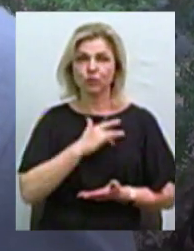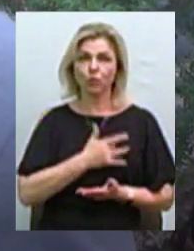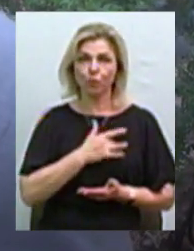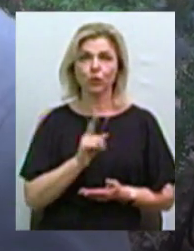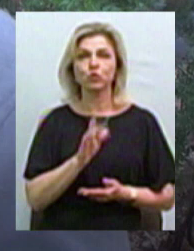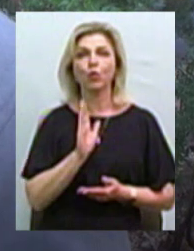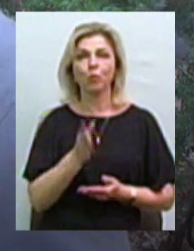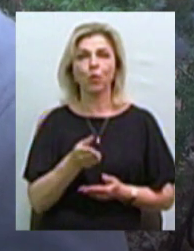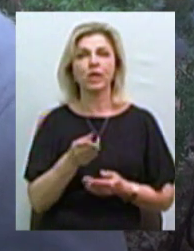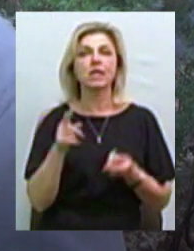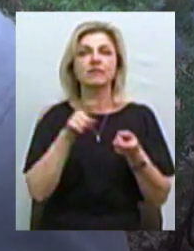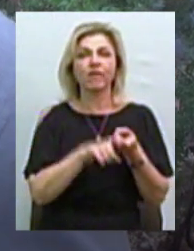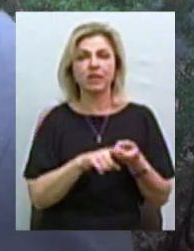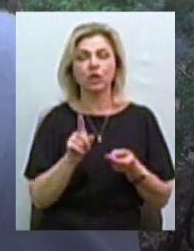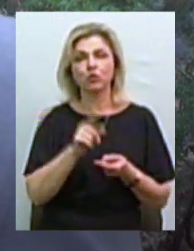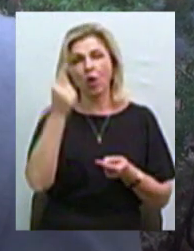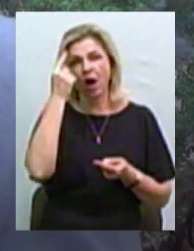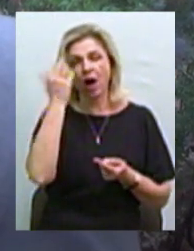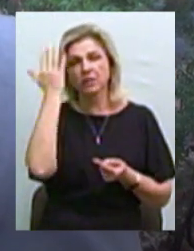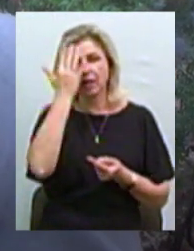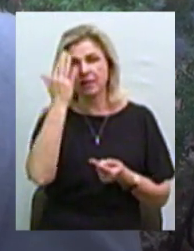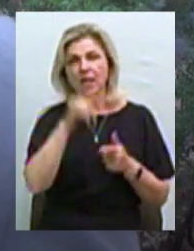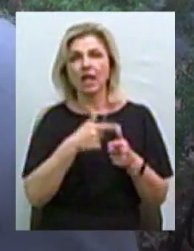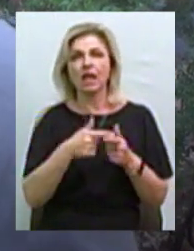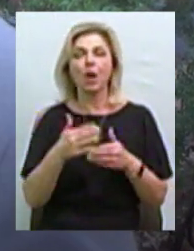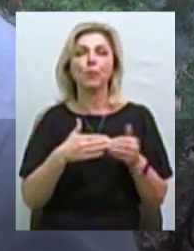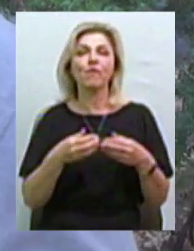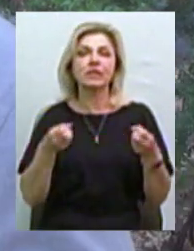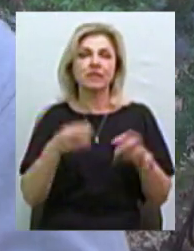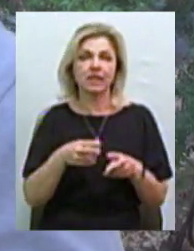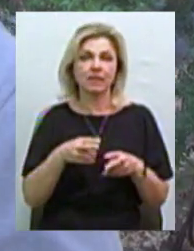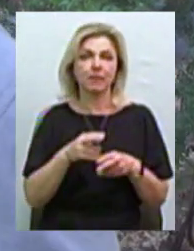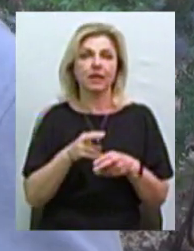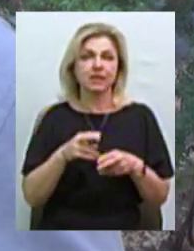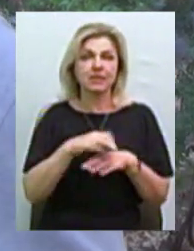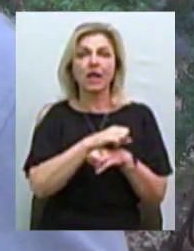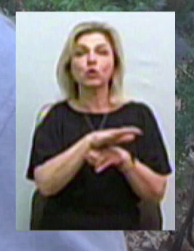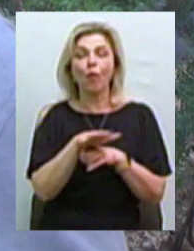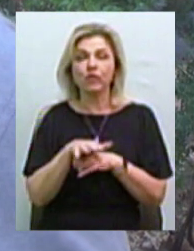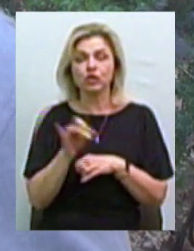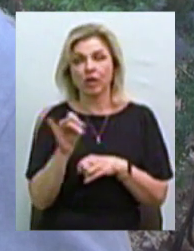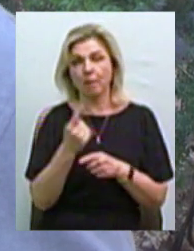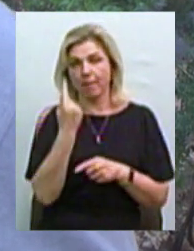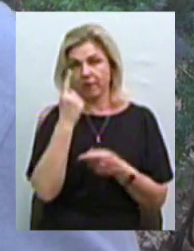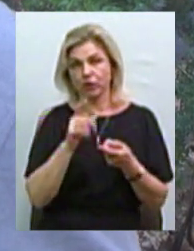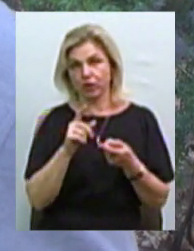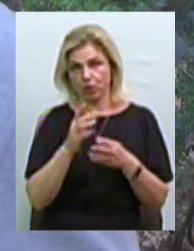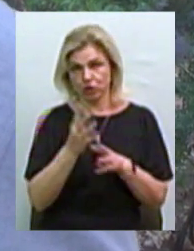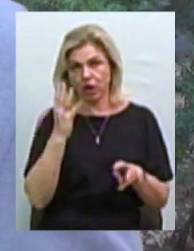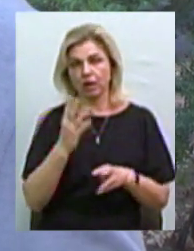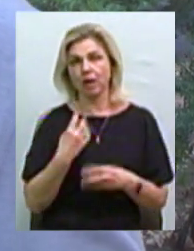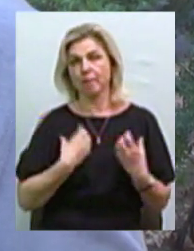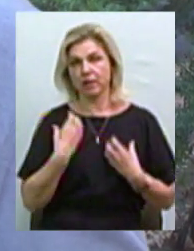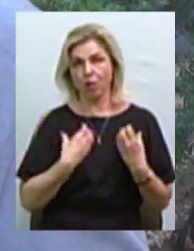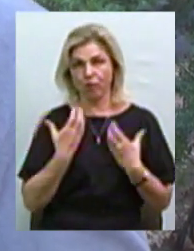з якимись асоціаціями фермерів чи з професійним середовищем. І це в першу чергу і викликає